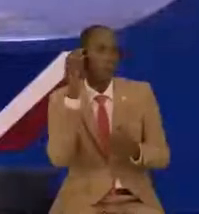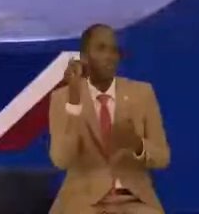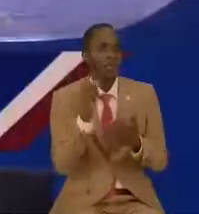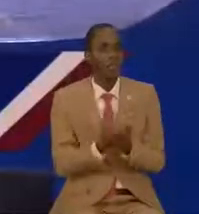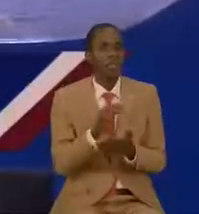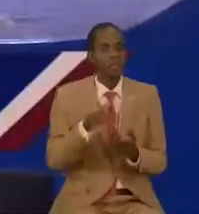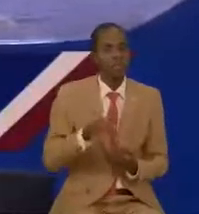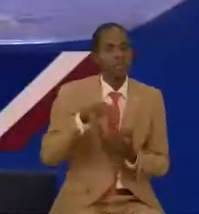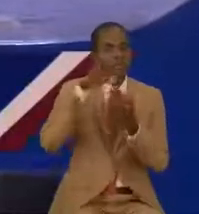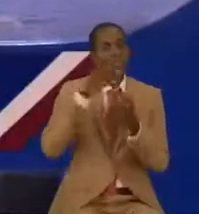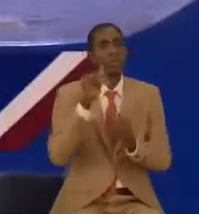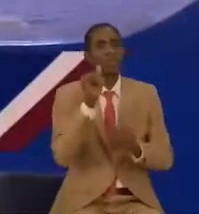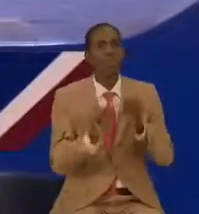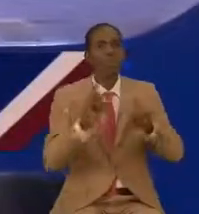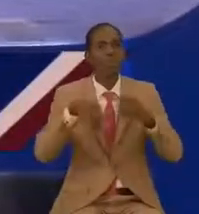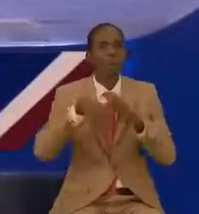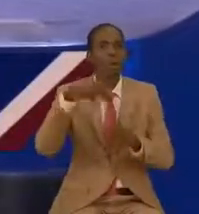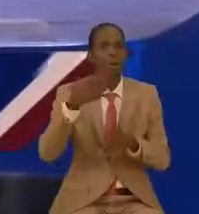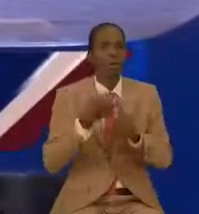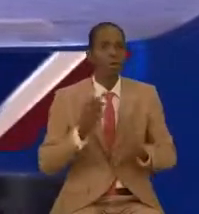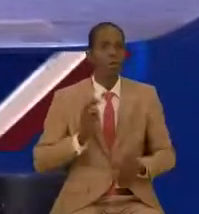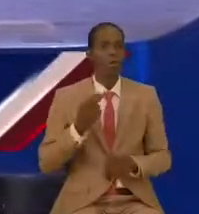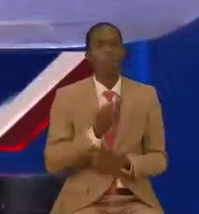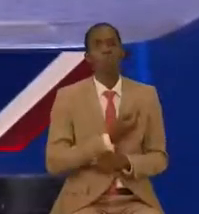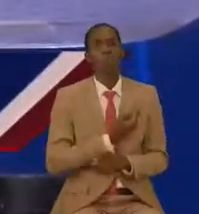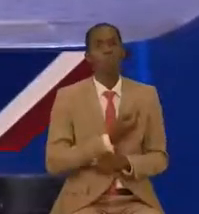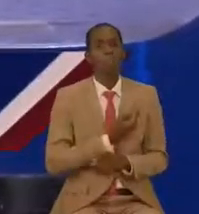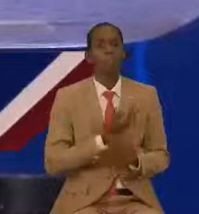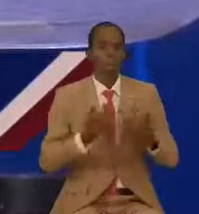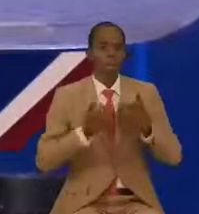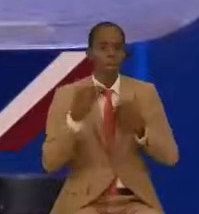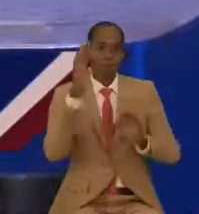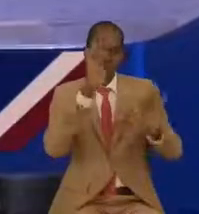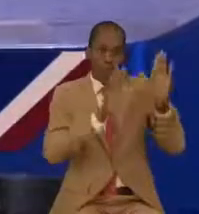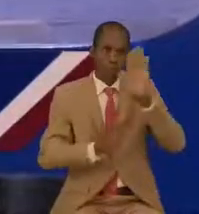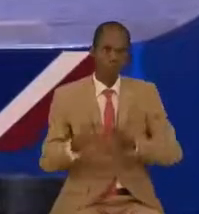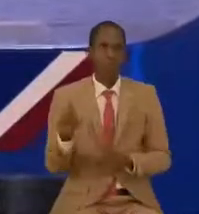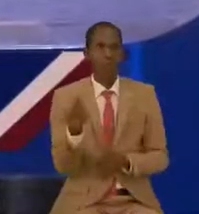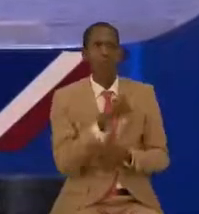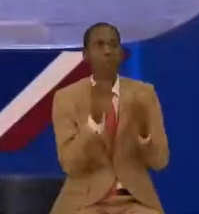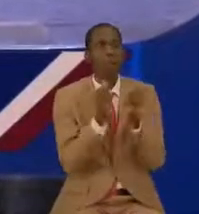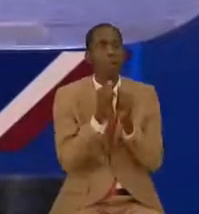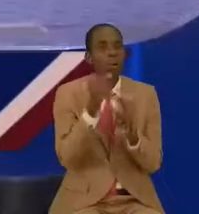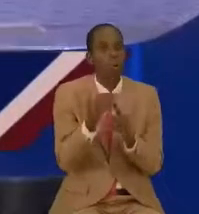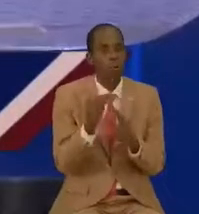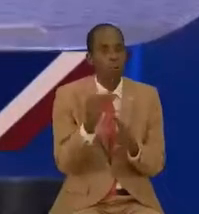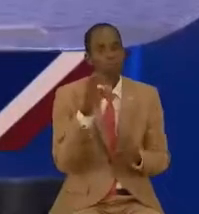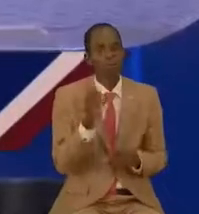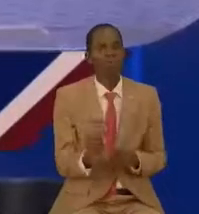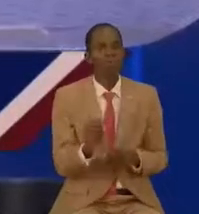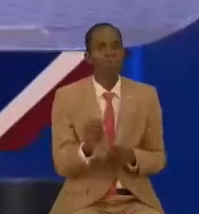appris que quelques hommes partis de chez nous et auxquels nous n'avions